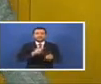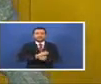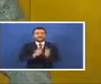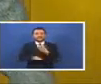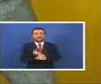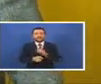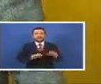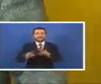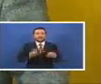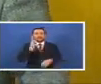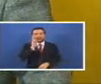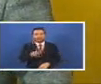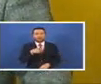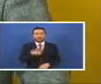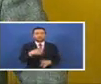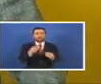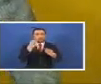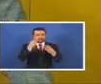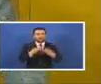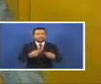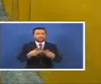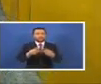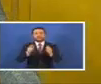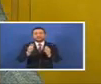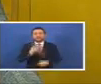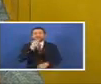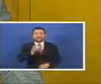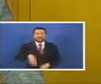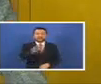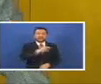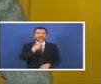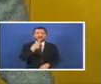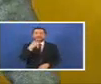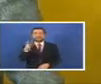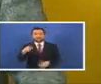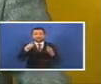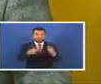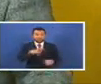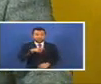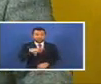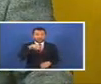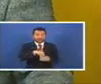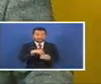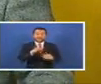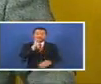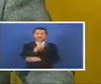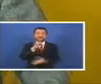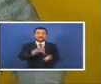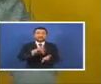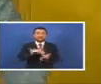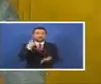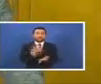değişen konjonktürlere göre çok hırpaladı. Gençlik, kadın bu uğurda en çok bedel